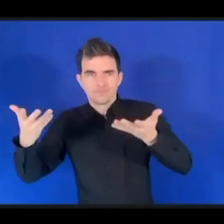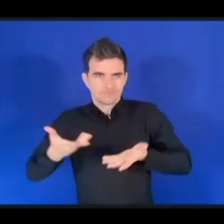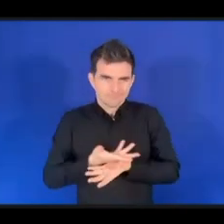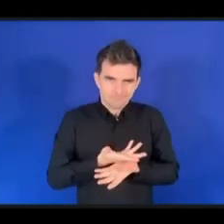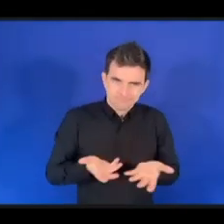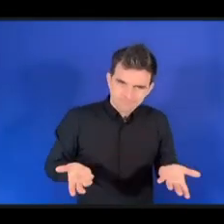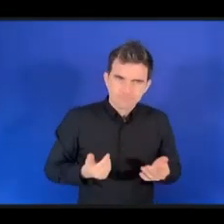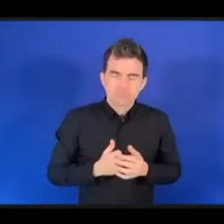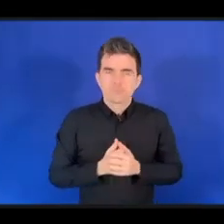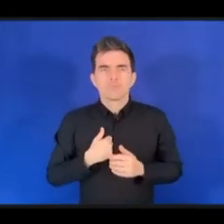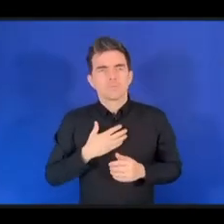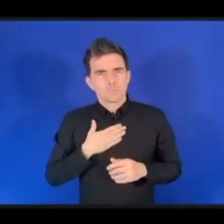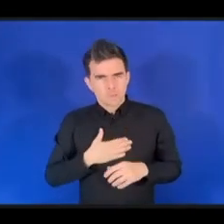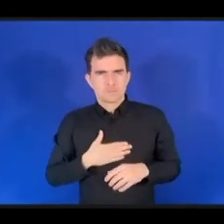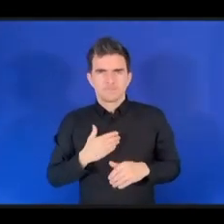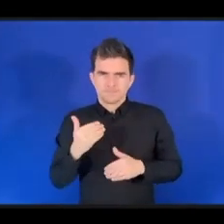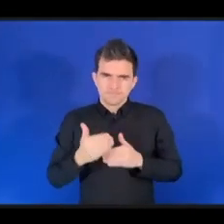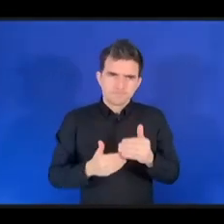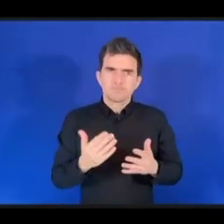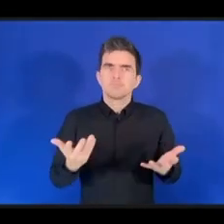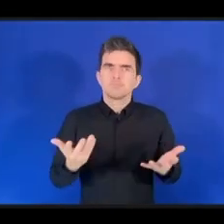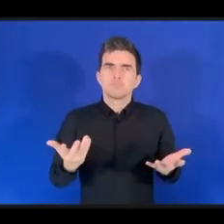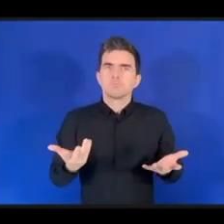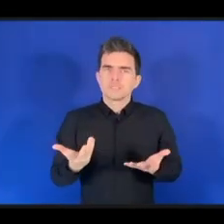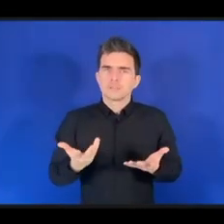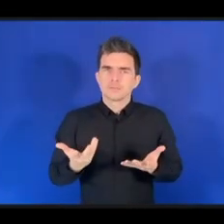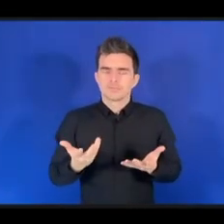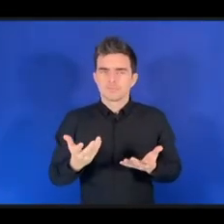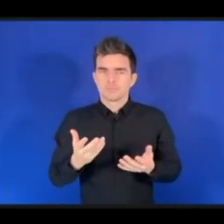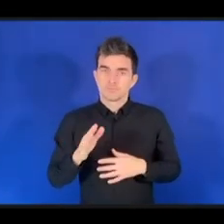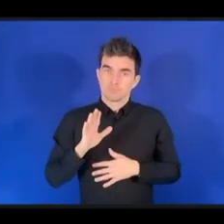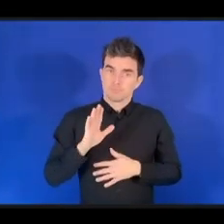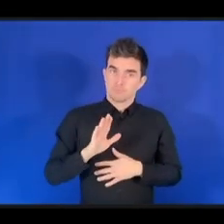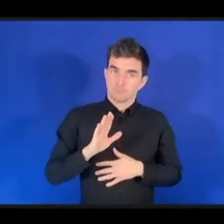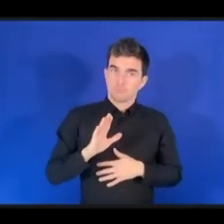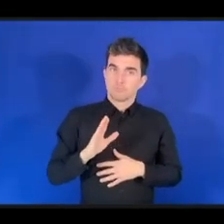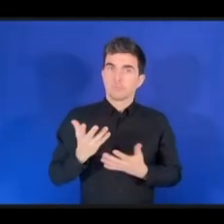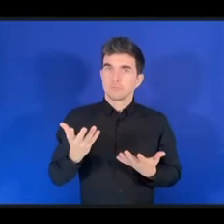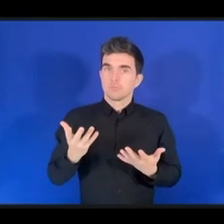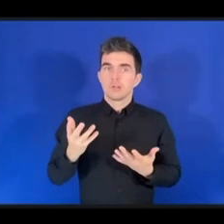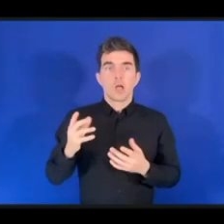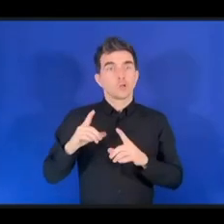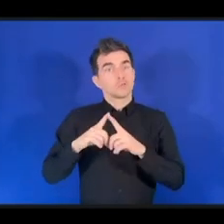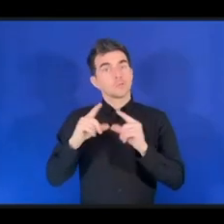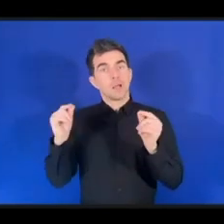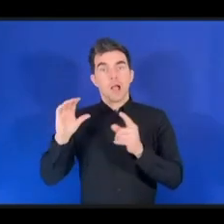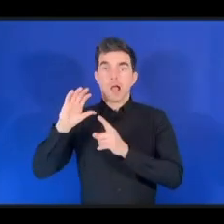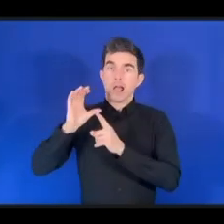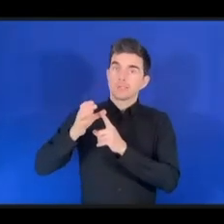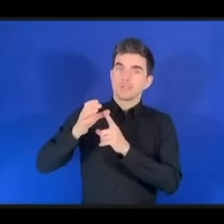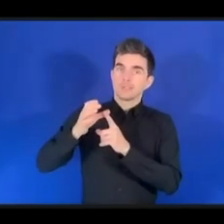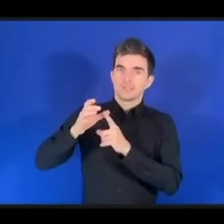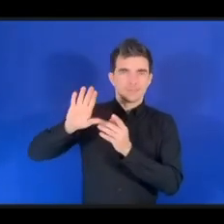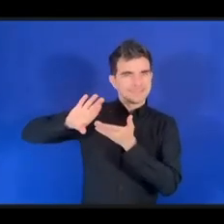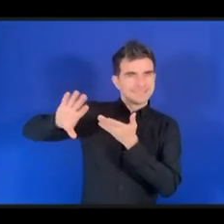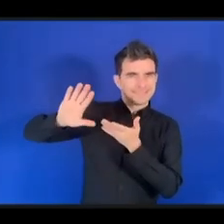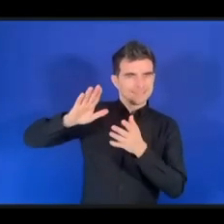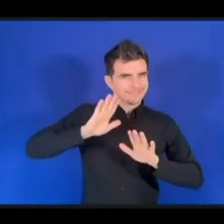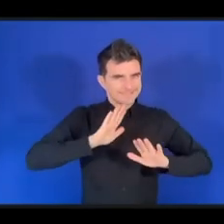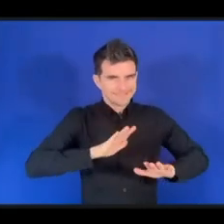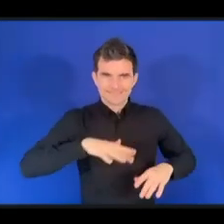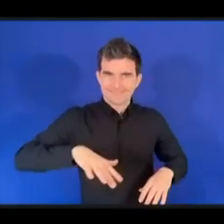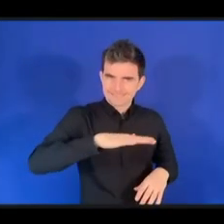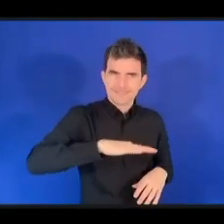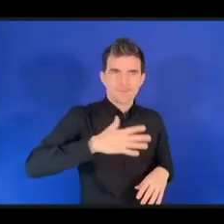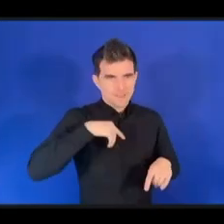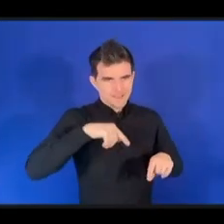de cette ville et nous cherchons à porter la connaissance o au monde et